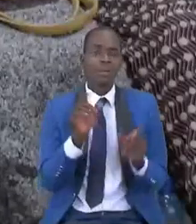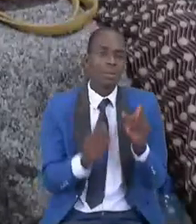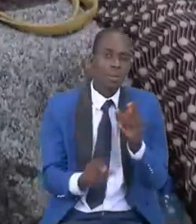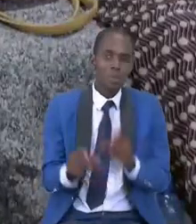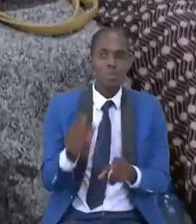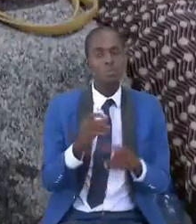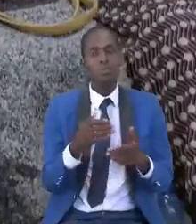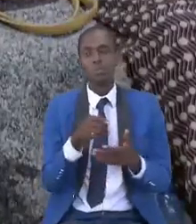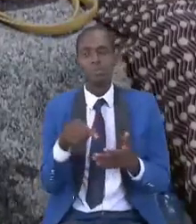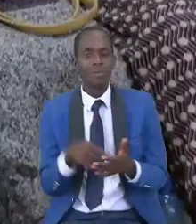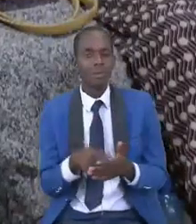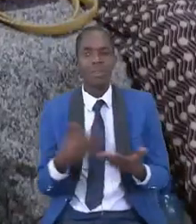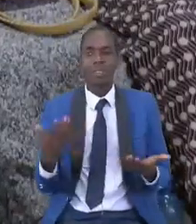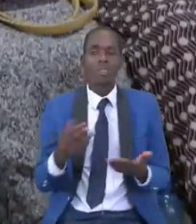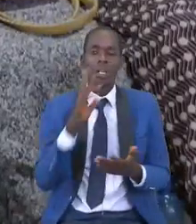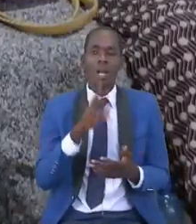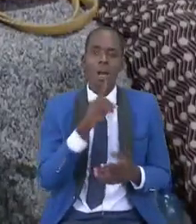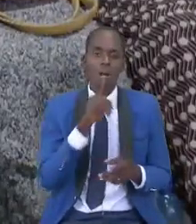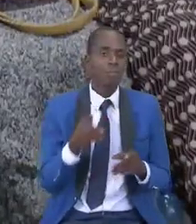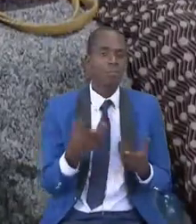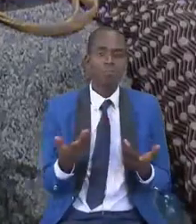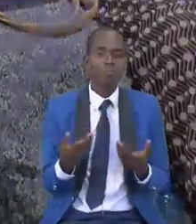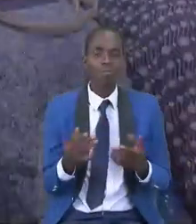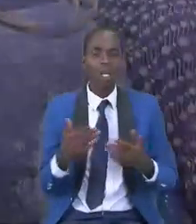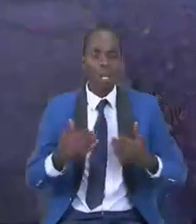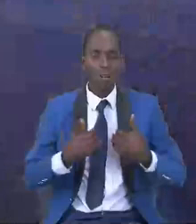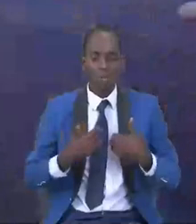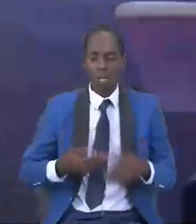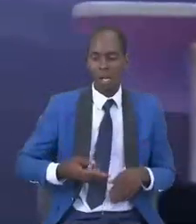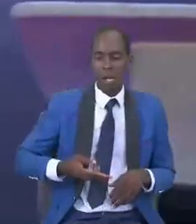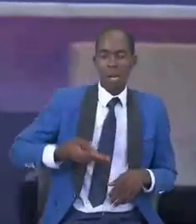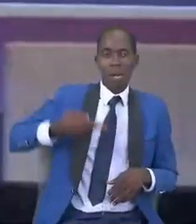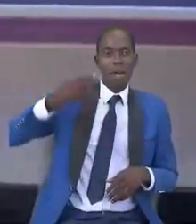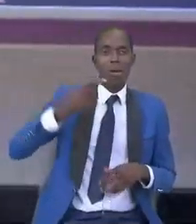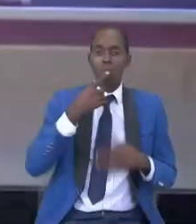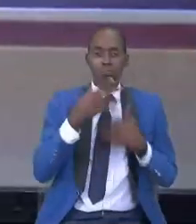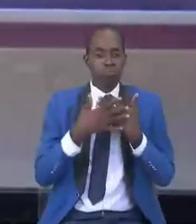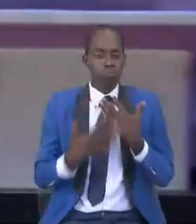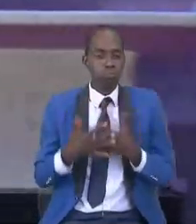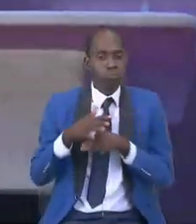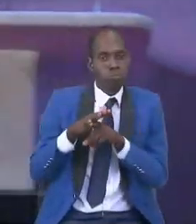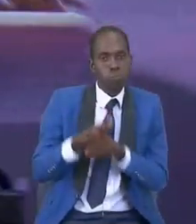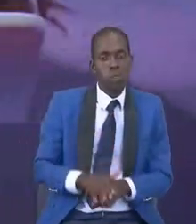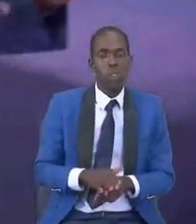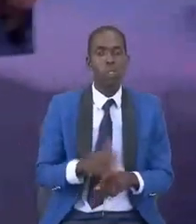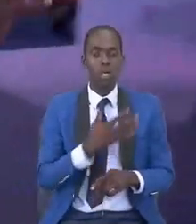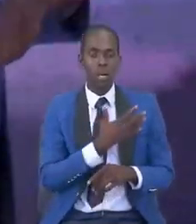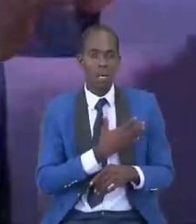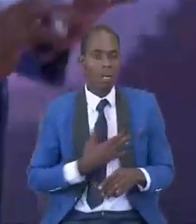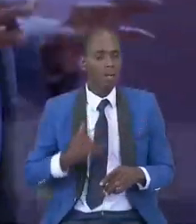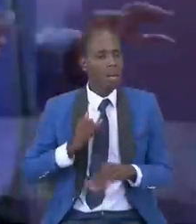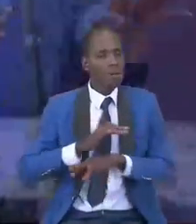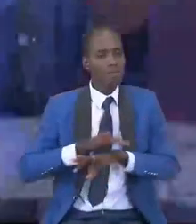Ah, les gens disent dans cette période de temps, ils ont vraiment l'hypertension, ils ont